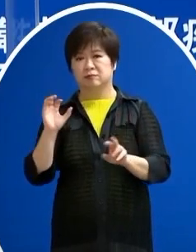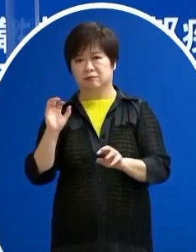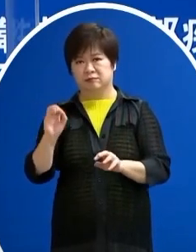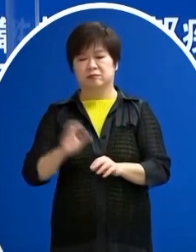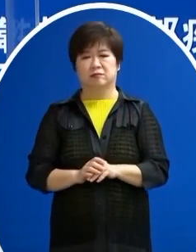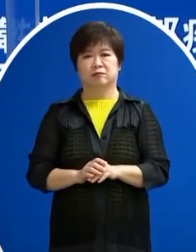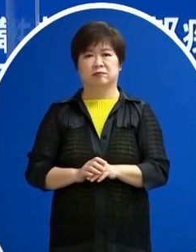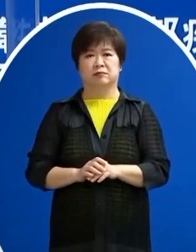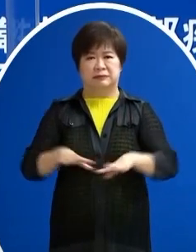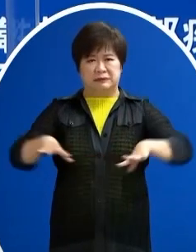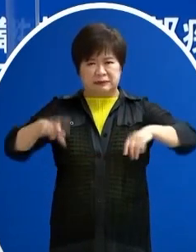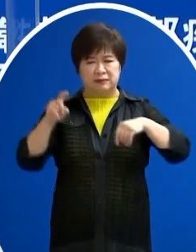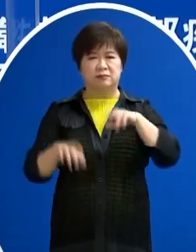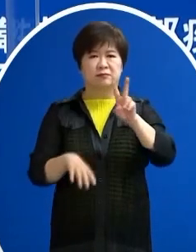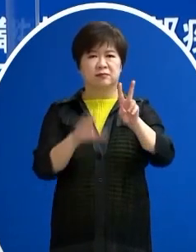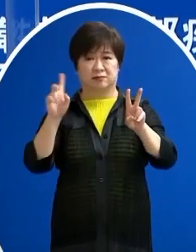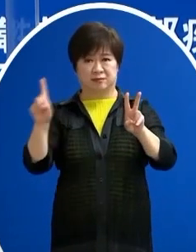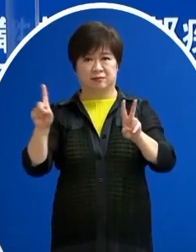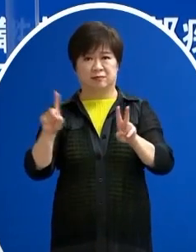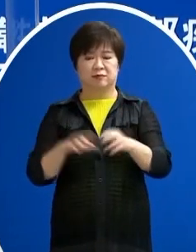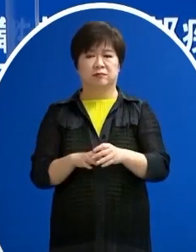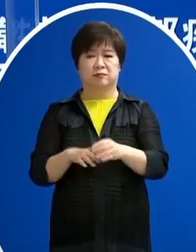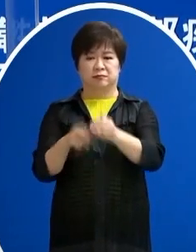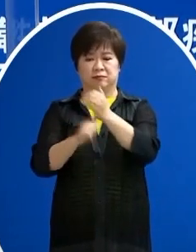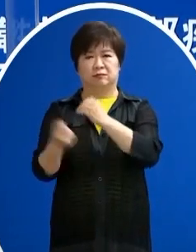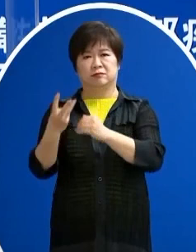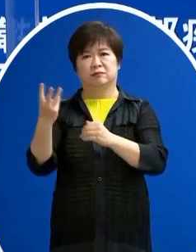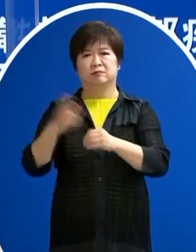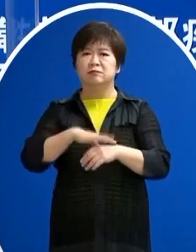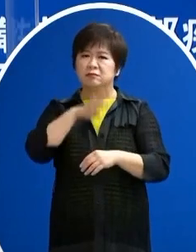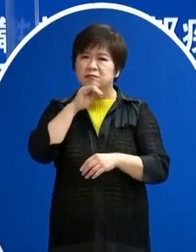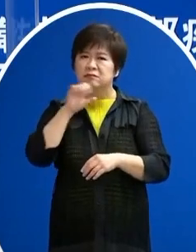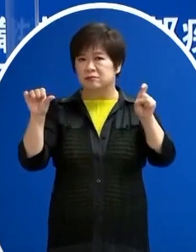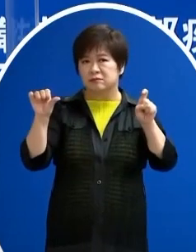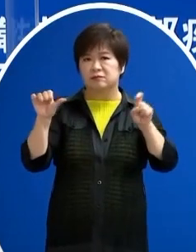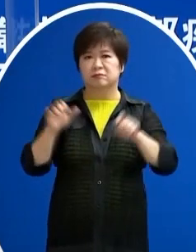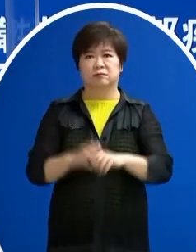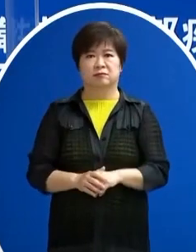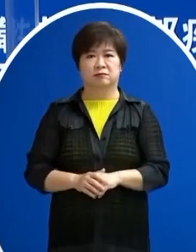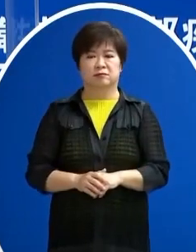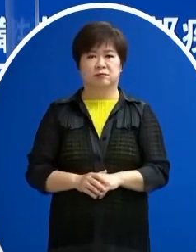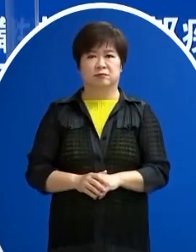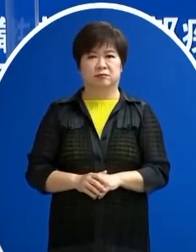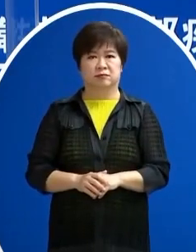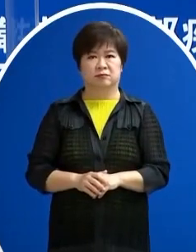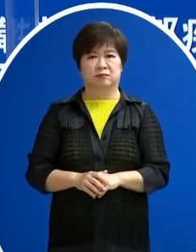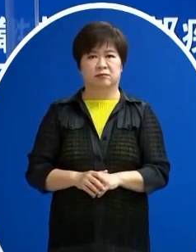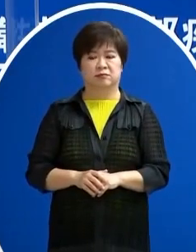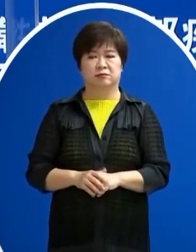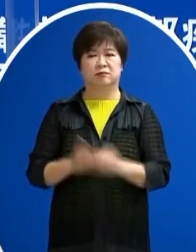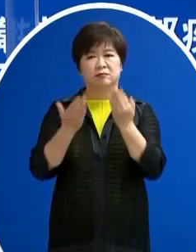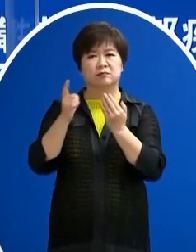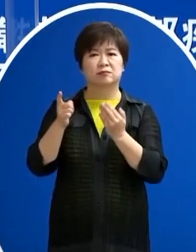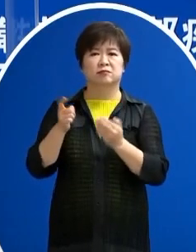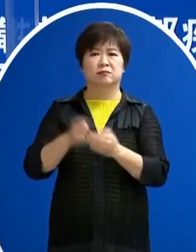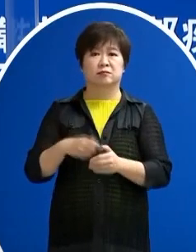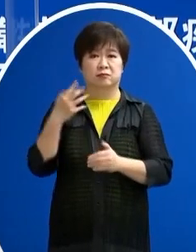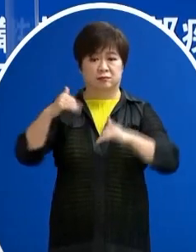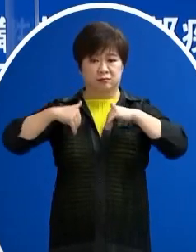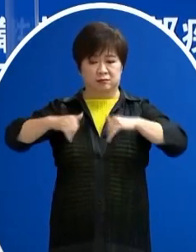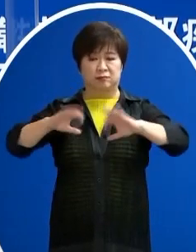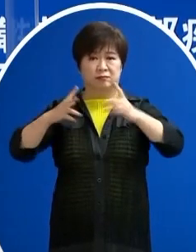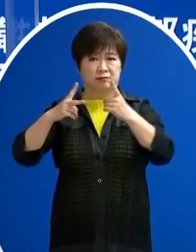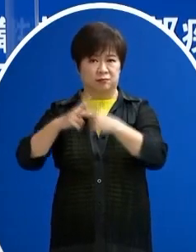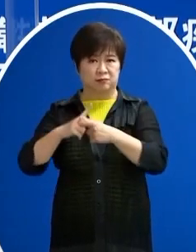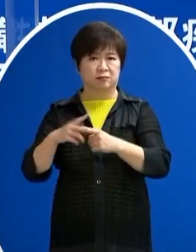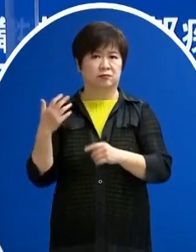是20621的3个儿子，那年龄都在5到10岁之间，都是新街国小的学生，那也都是